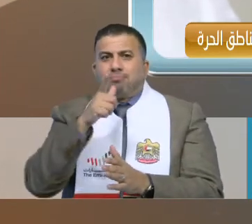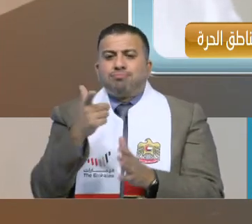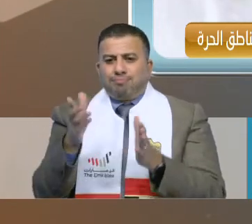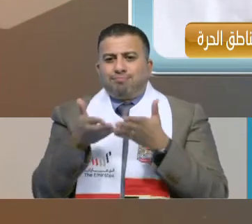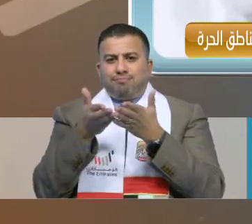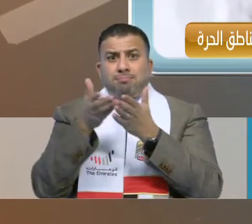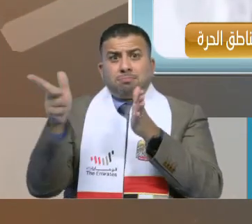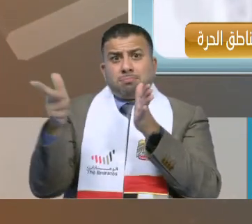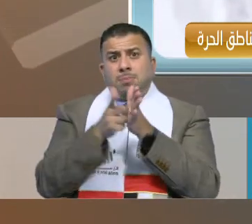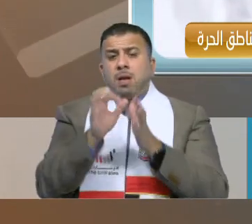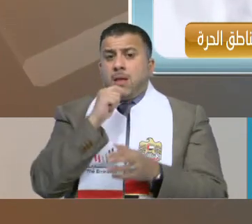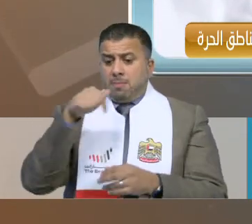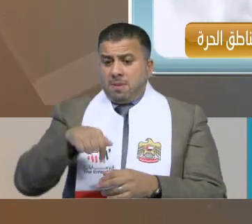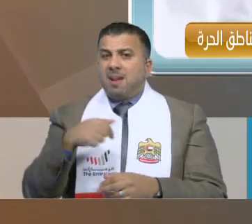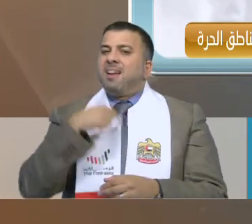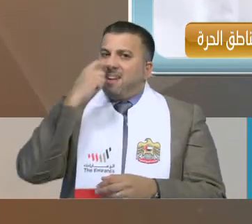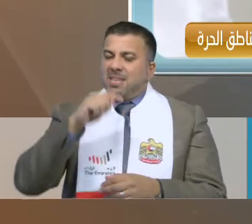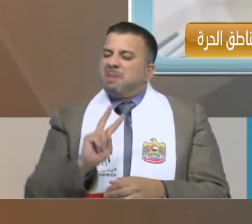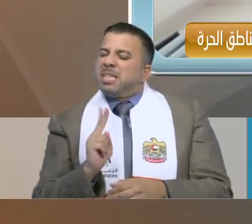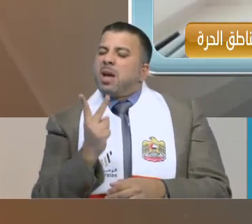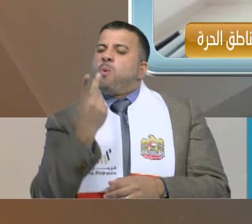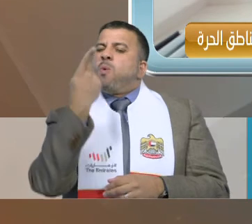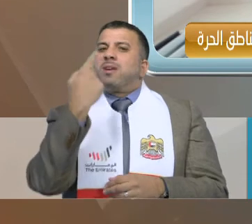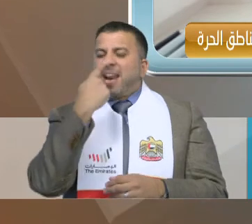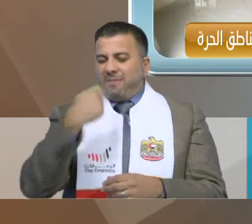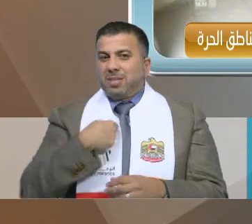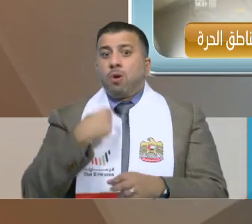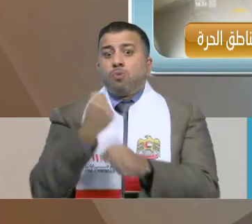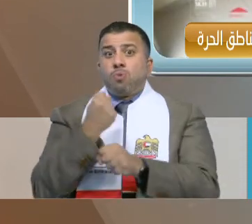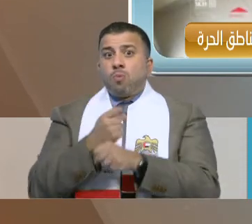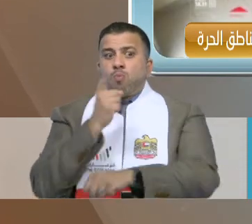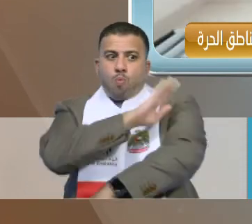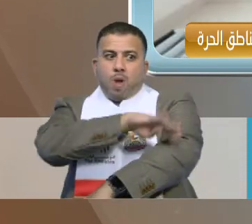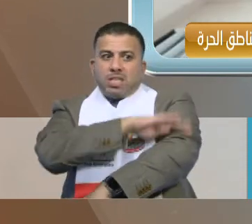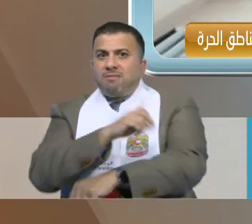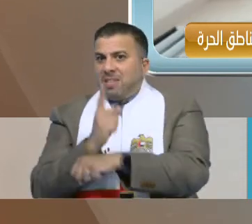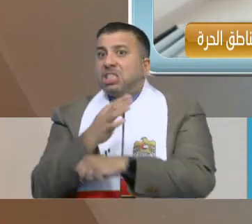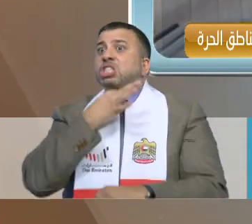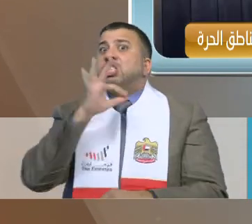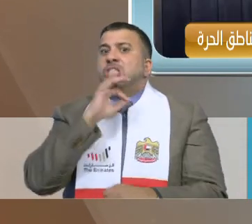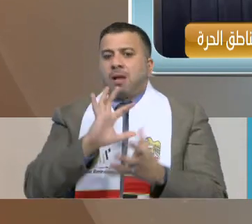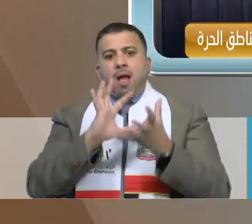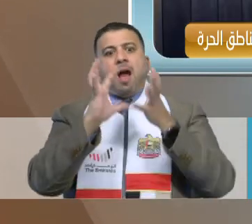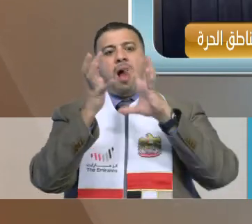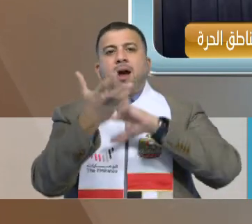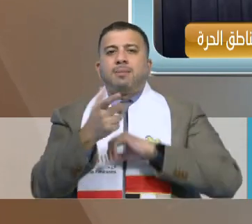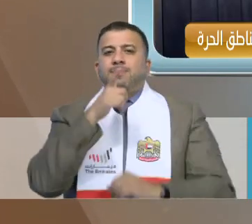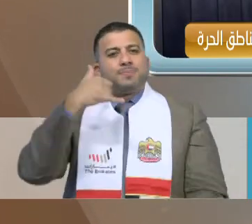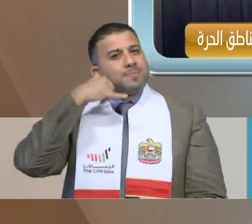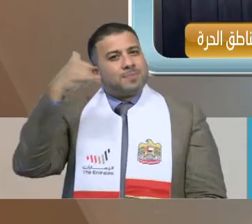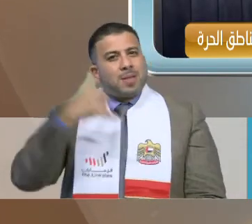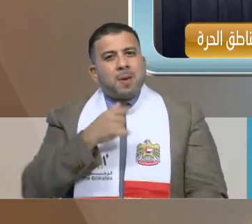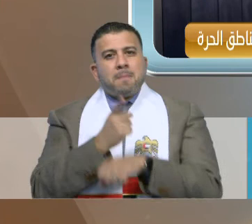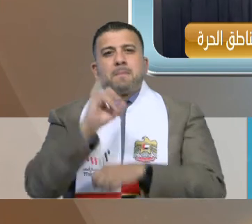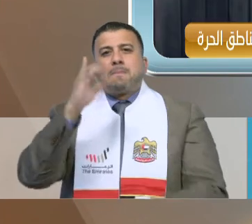بأن نحن نطور أنفسنا وأجهزتنا وكوادرنا لتواكب المستجدات في عالم التهريب. نعم، عبر الهاتف كنت